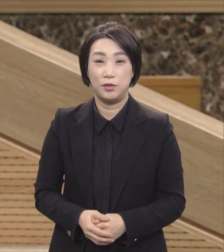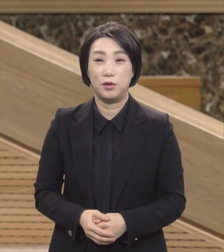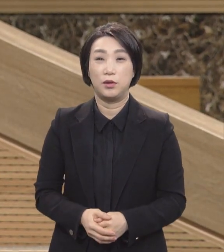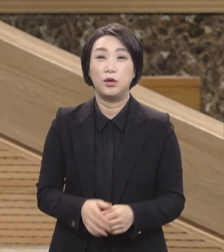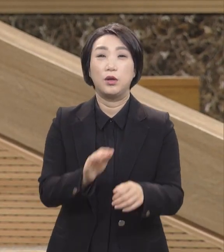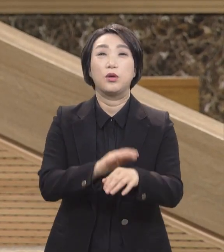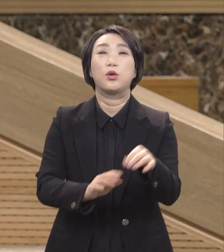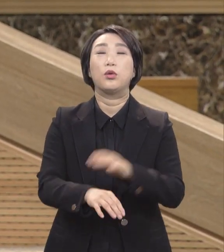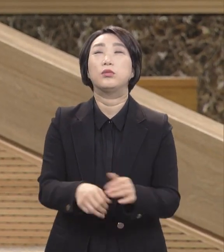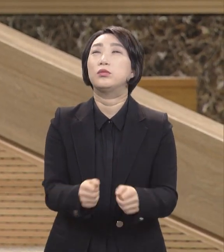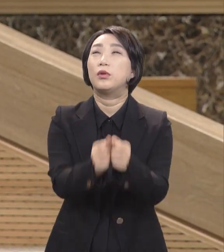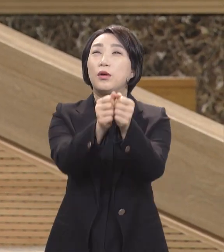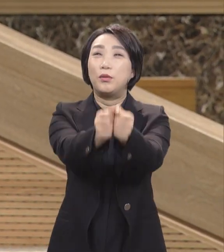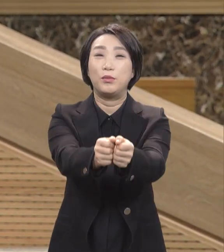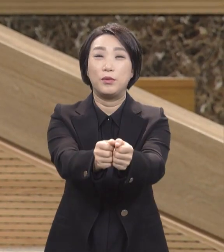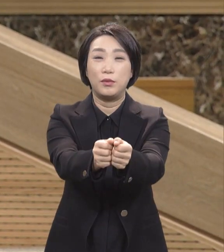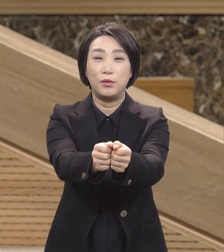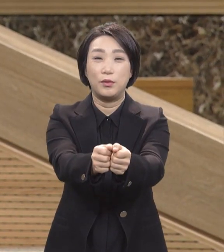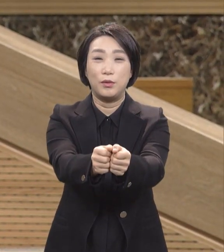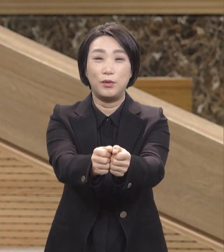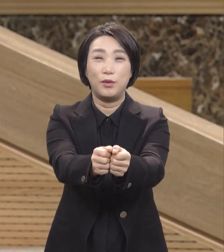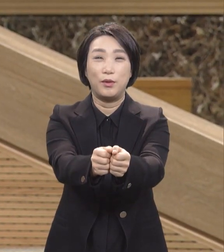손 내밀어.